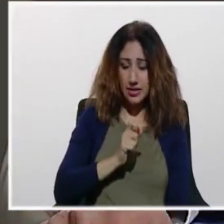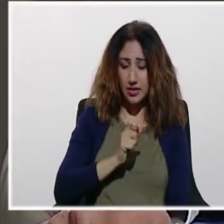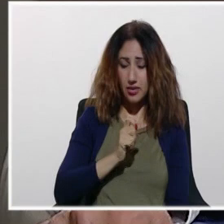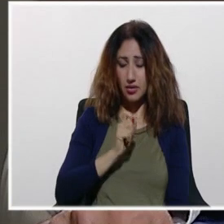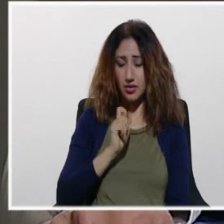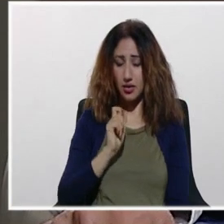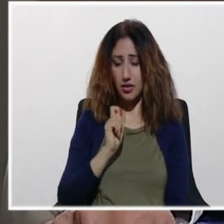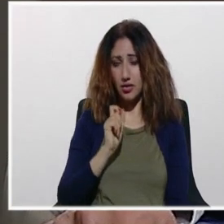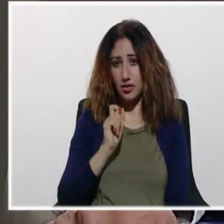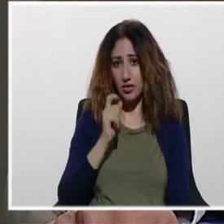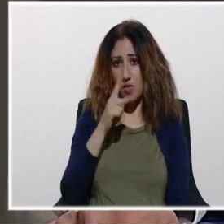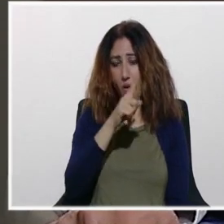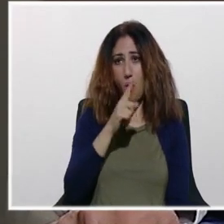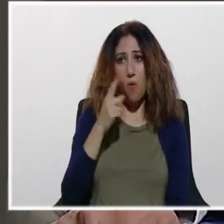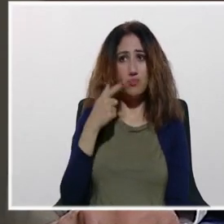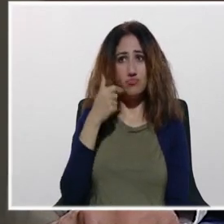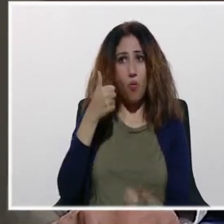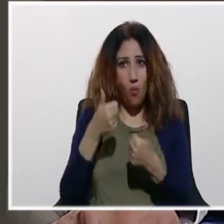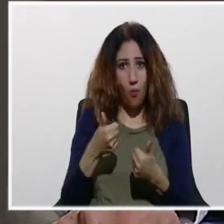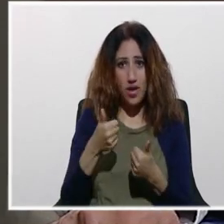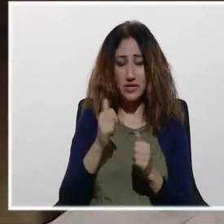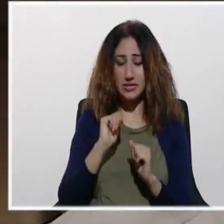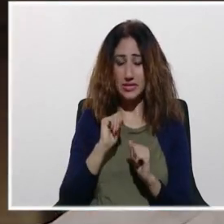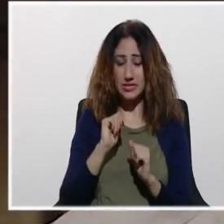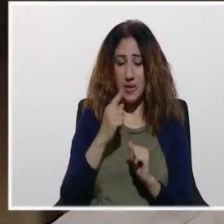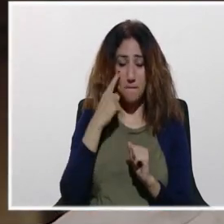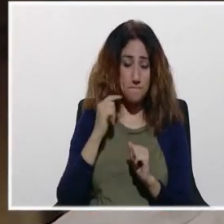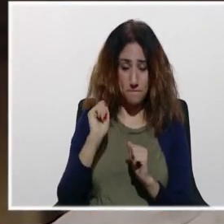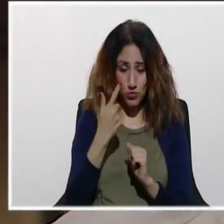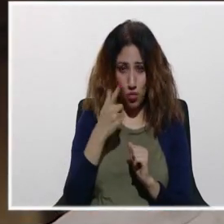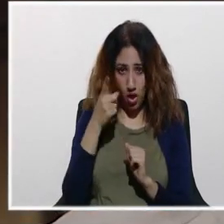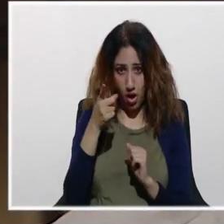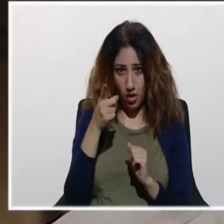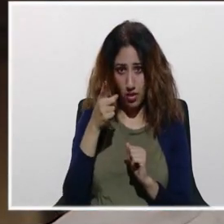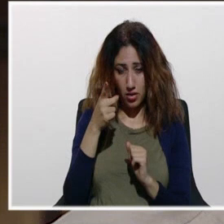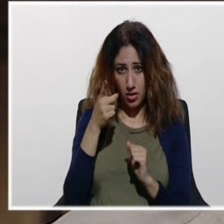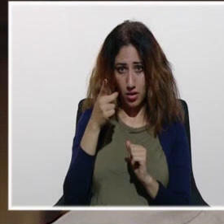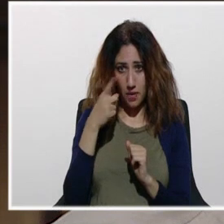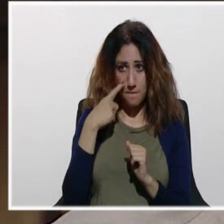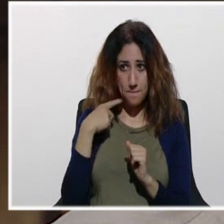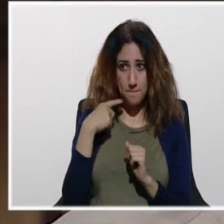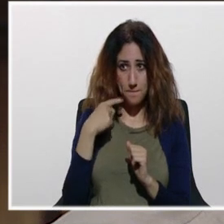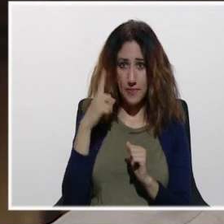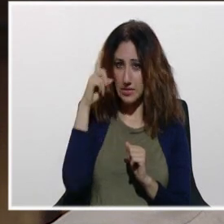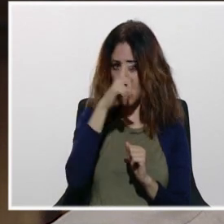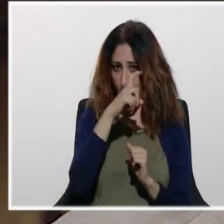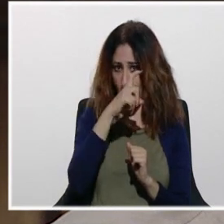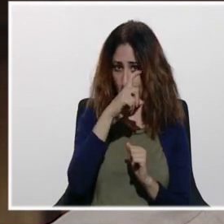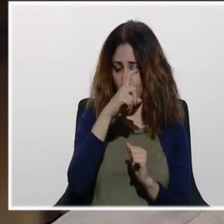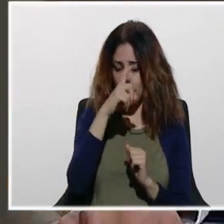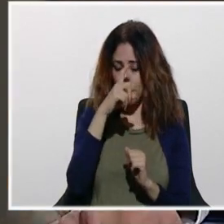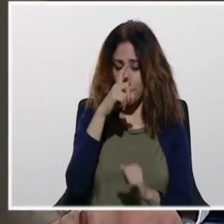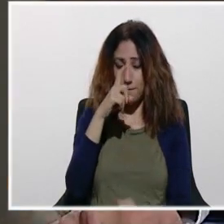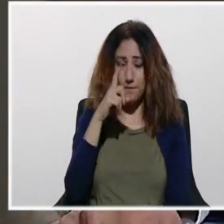وانسانيا هو شخص رقيق جدا. دمعته سريعه ولا من النوع اللي ولا يكتبها